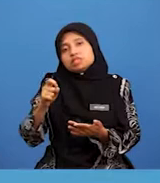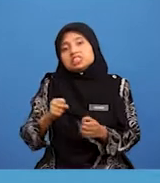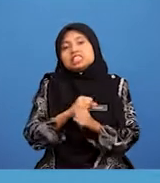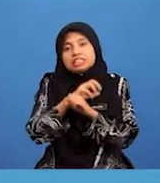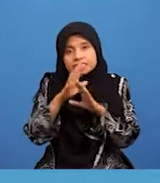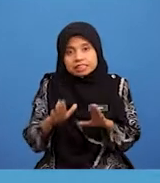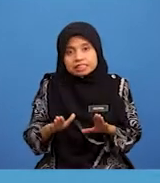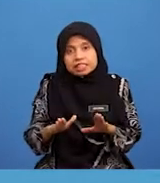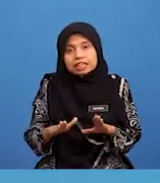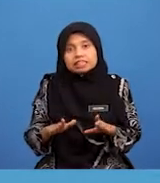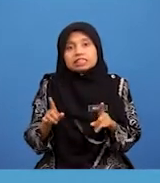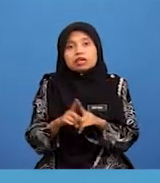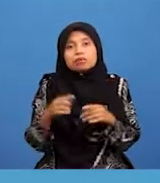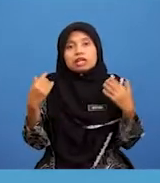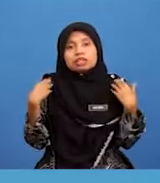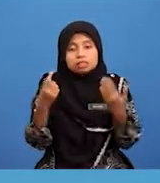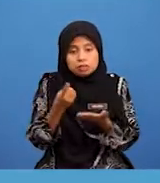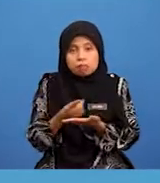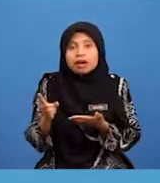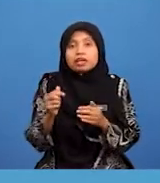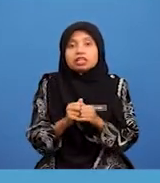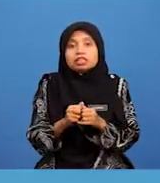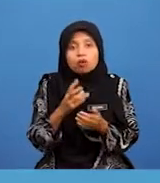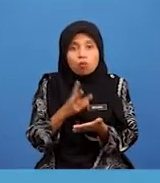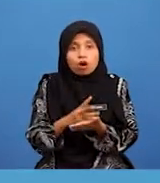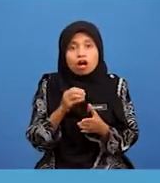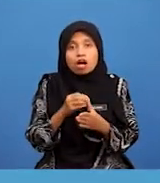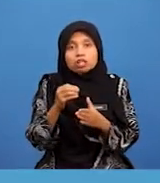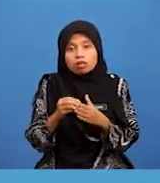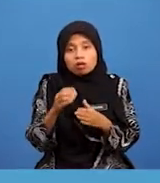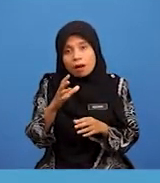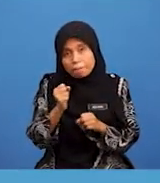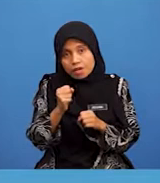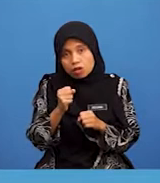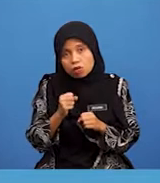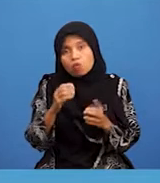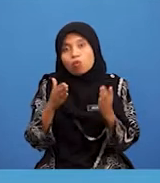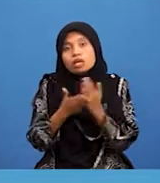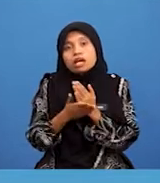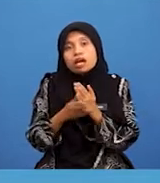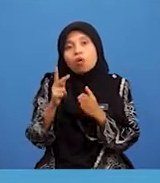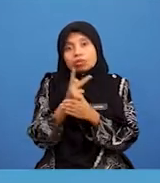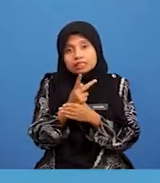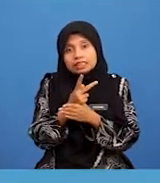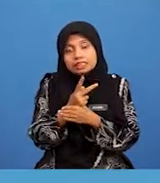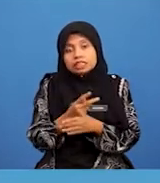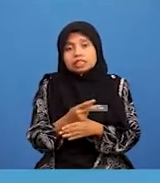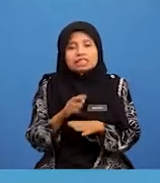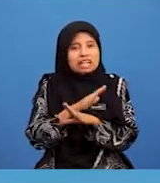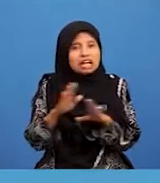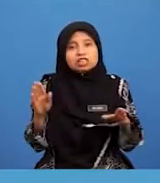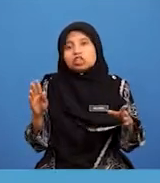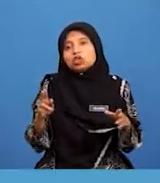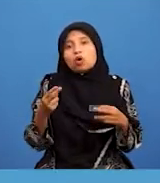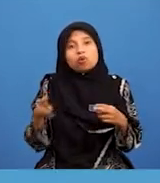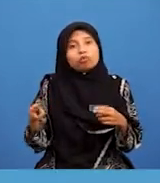liability perlu dilunas atau dijelaskan sama ada dibayar dengan wang atau diambil alih oleh perkongsi.